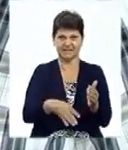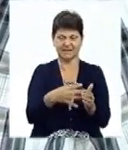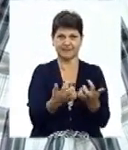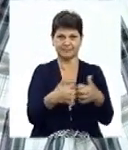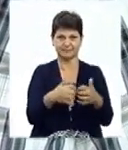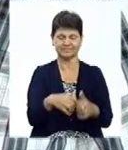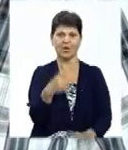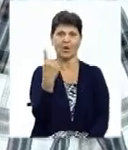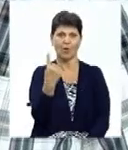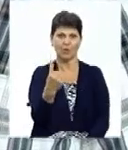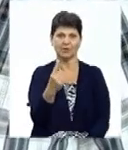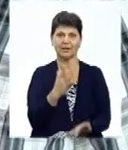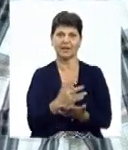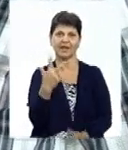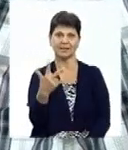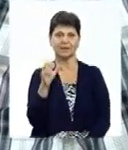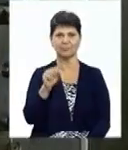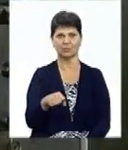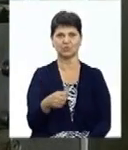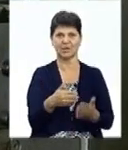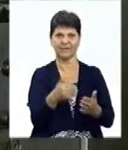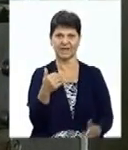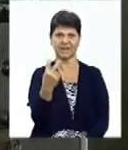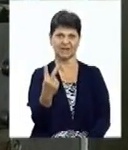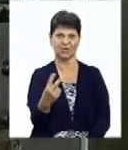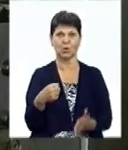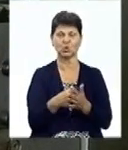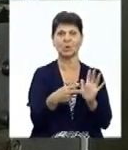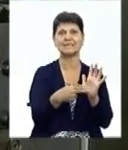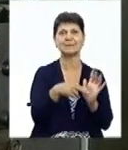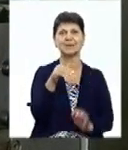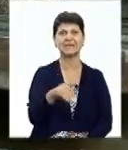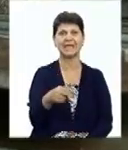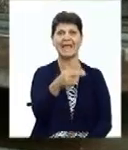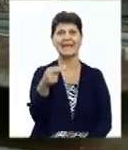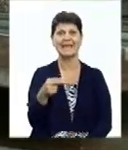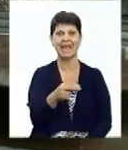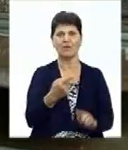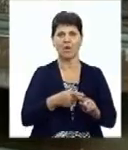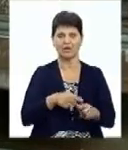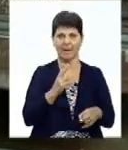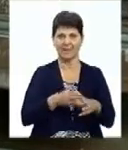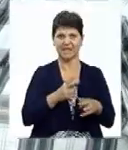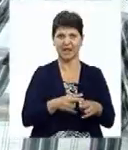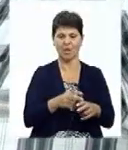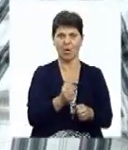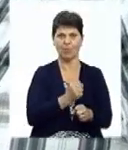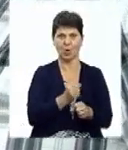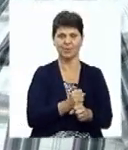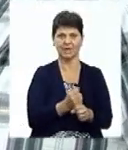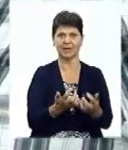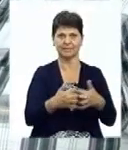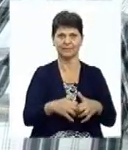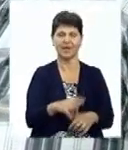коштувати, один фрезерний, а їх є три, може коштувати від 2 до 7 тисяч євро. Це на вторинному ринку металообробного обладнання. За